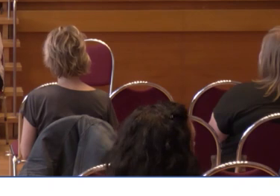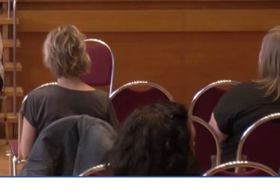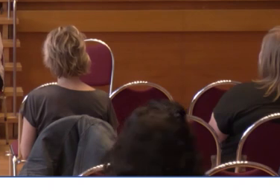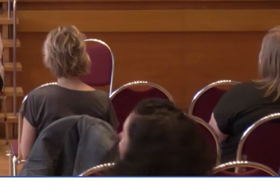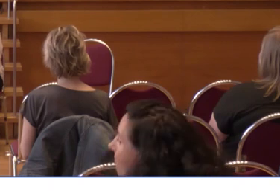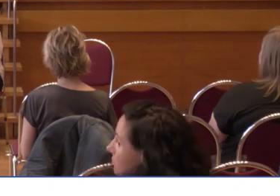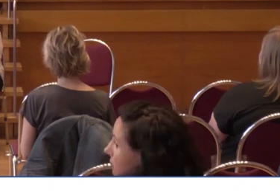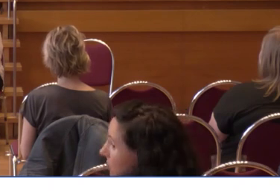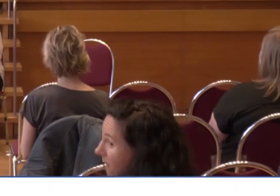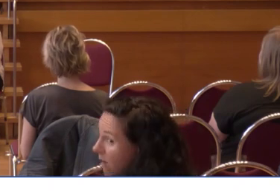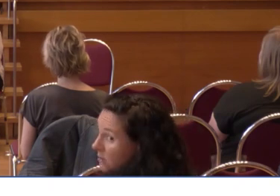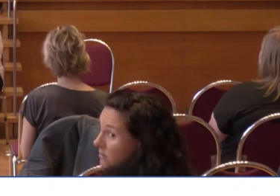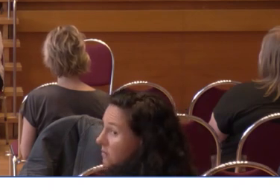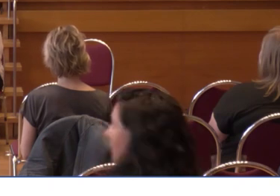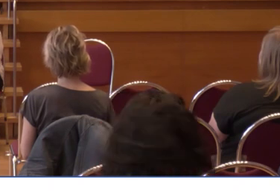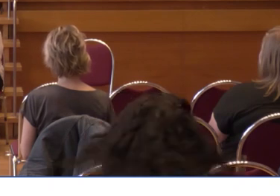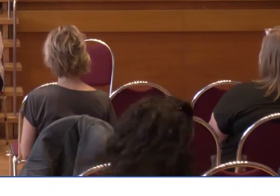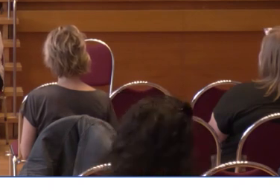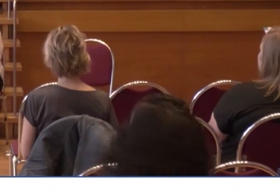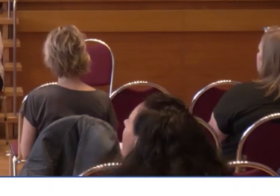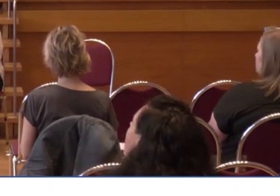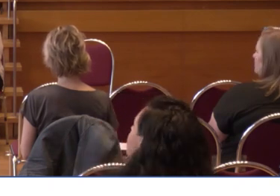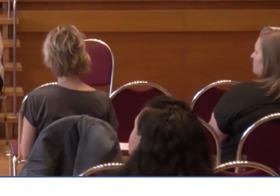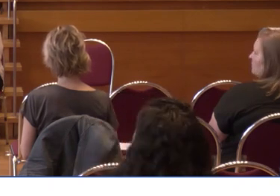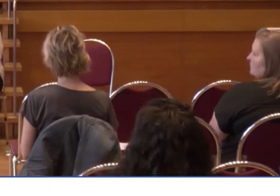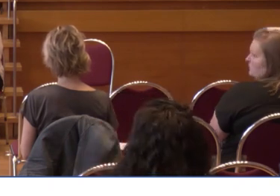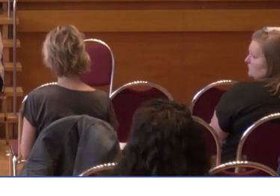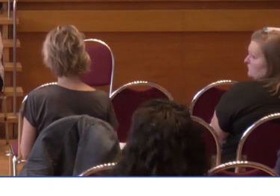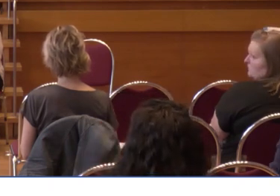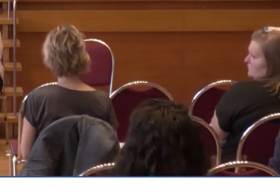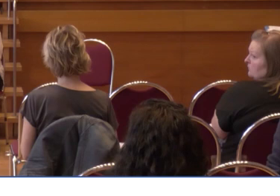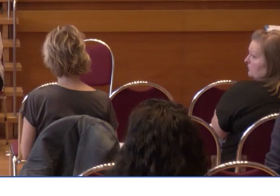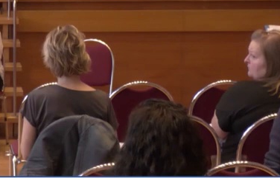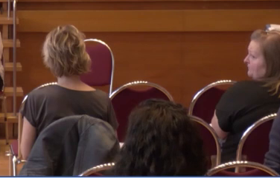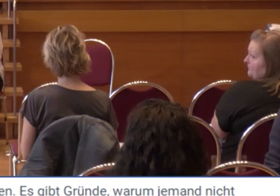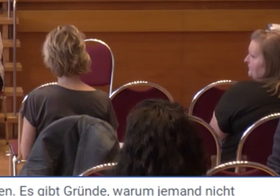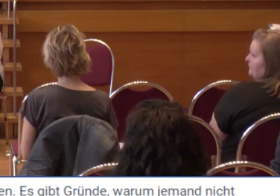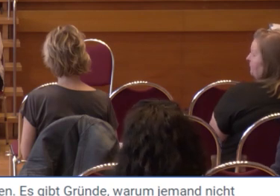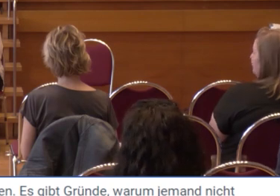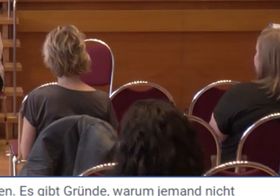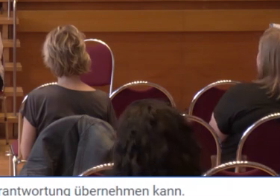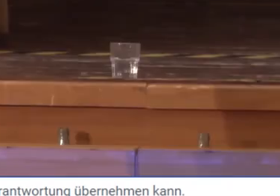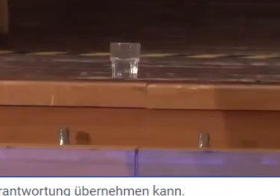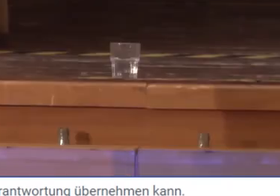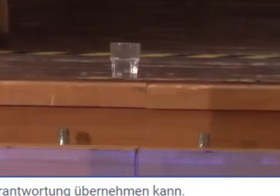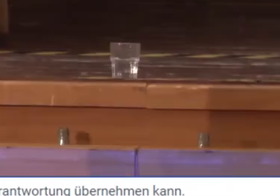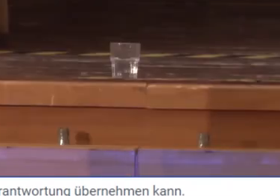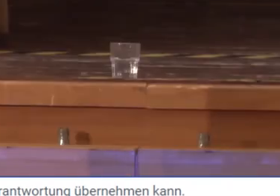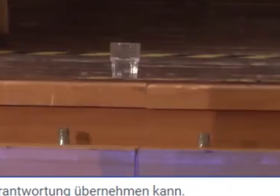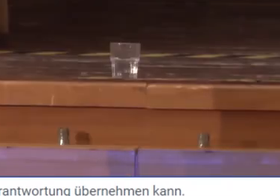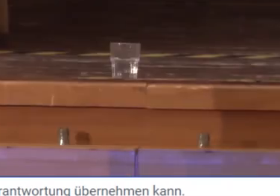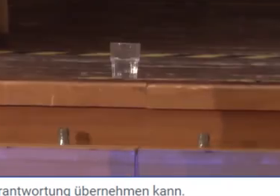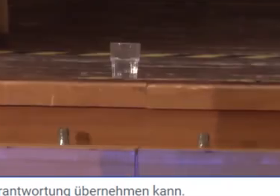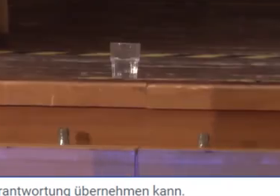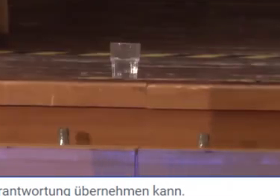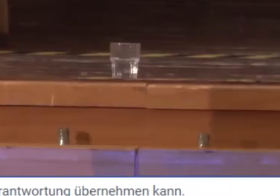wie das Amt funktioniert wie das die Kooperation funktioniert wie gut die fachliche Reflexion funktioniert vor Ort